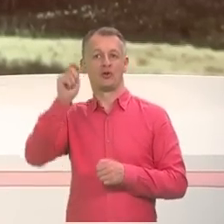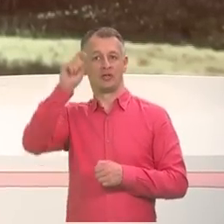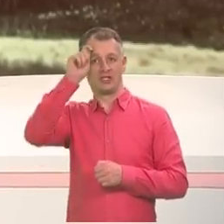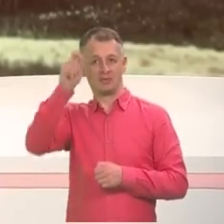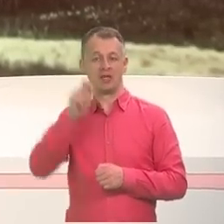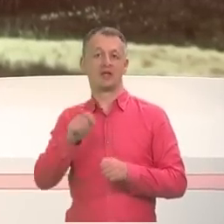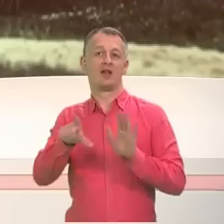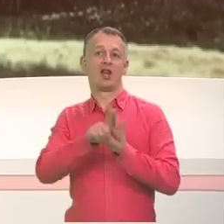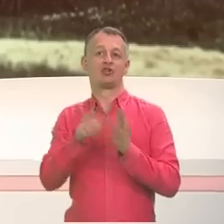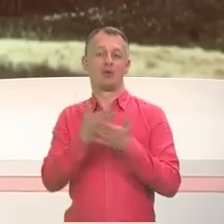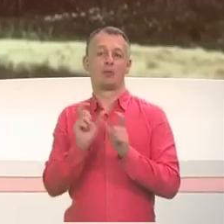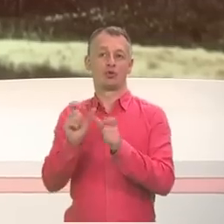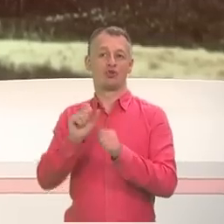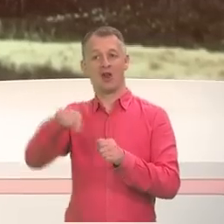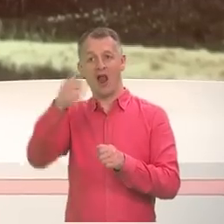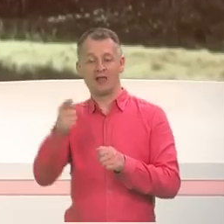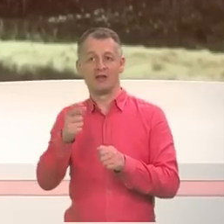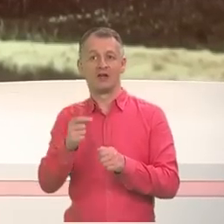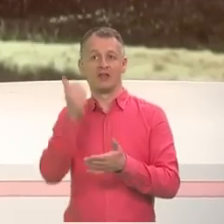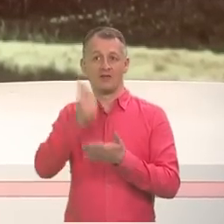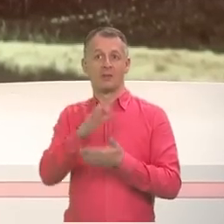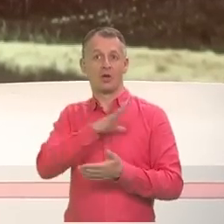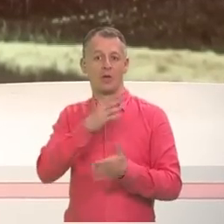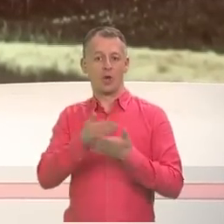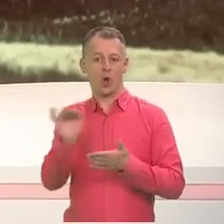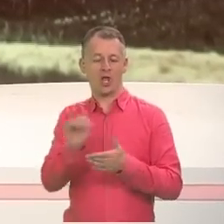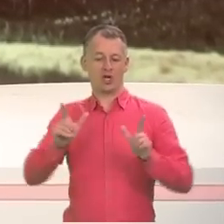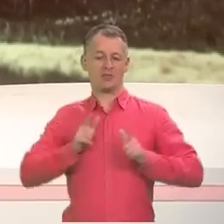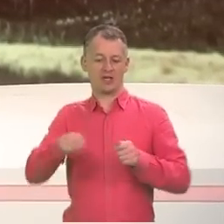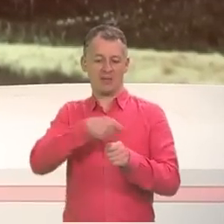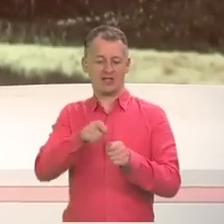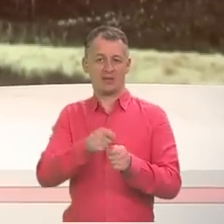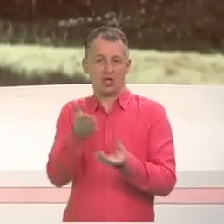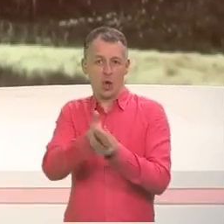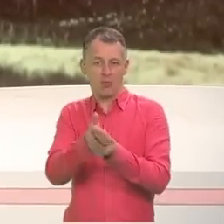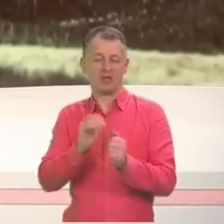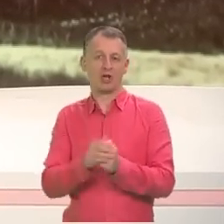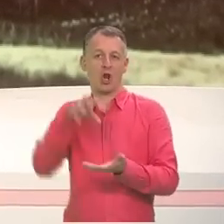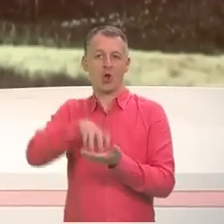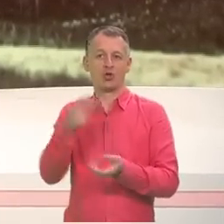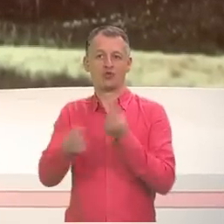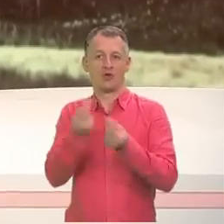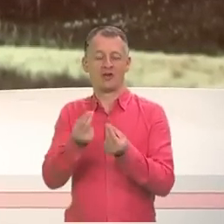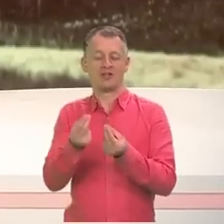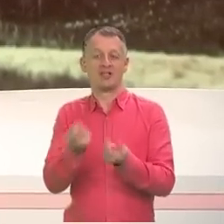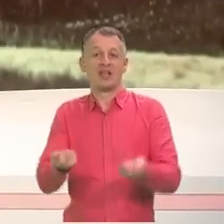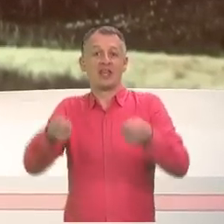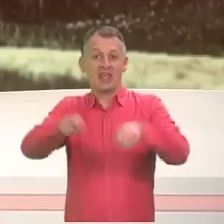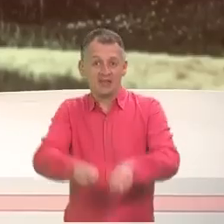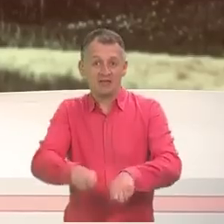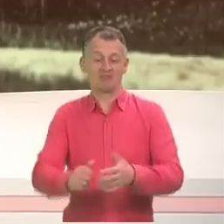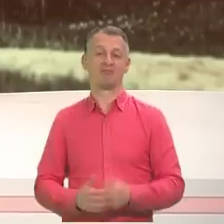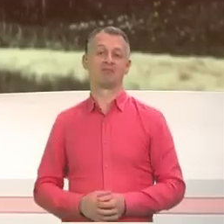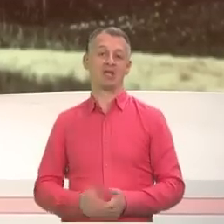de siguranță. Celelalte, adevărate capcane pentru cei mici, așteaptă reparații. Pe hârtie, locurile de joacă neconforme sunt închise.